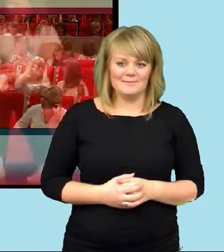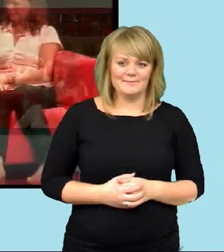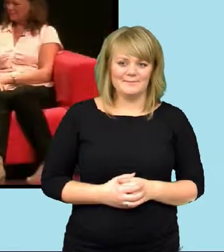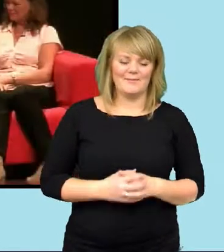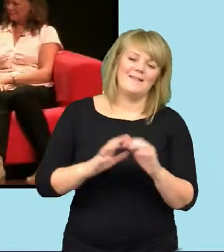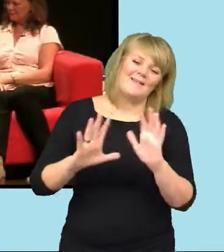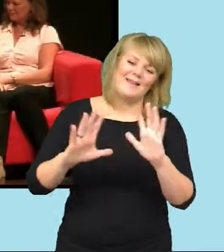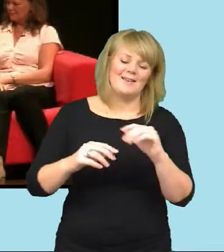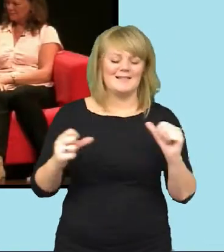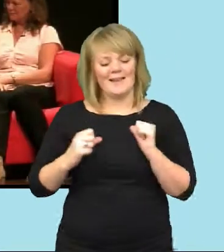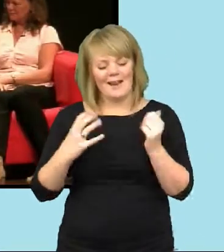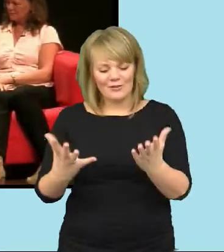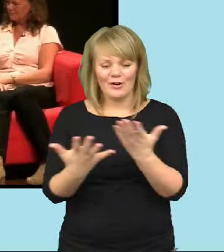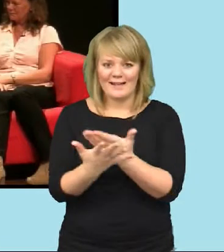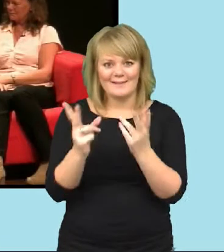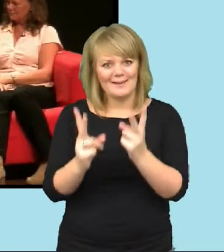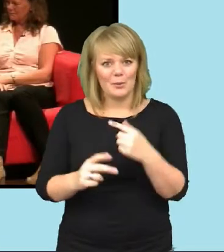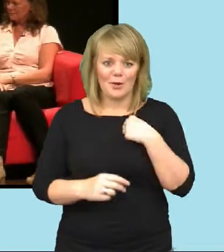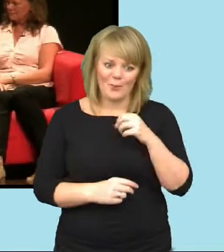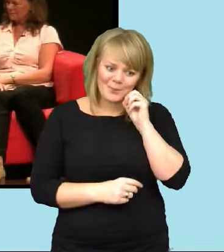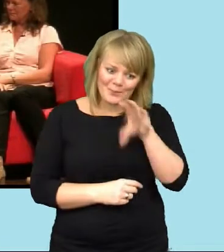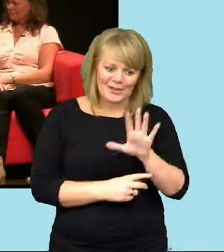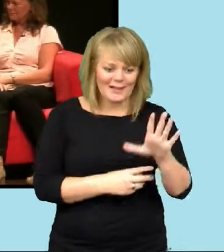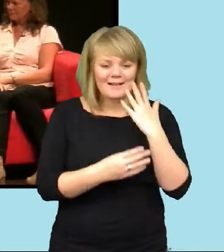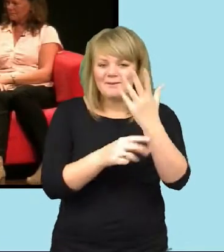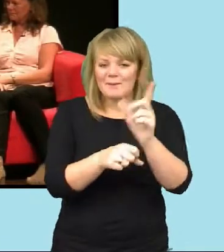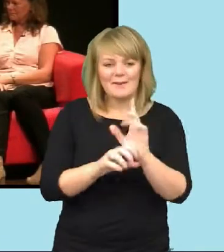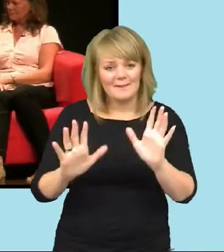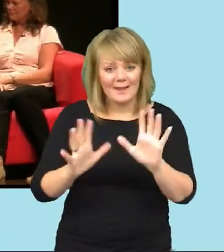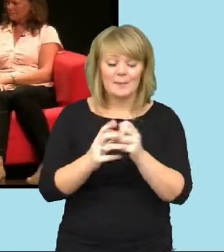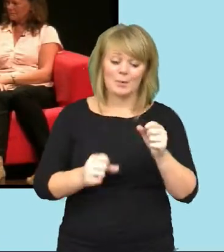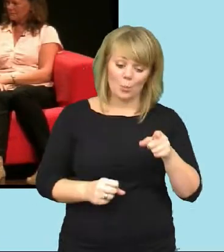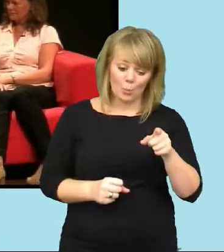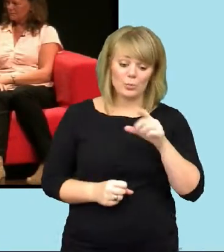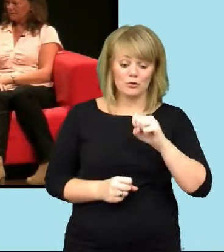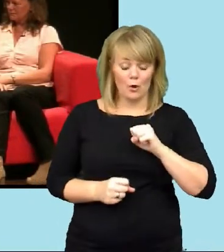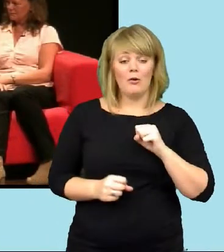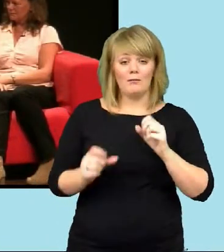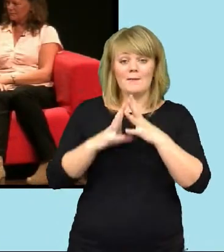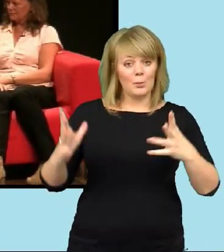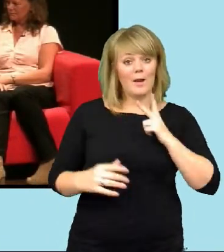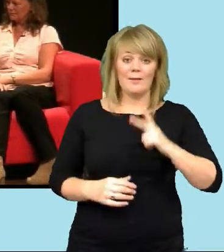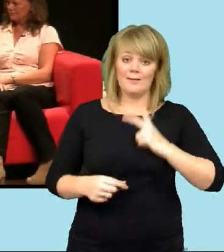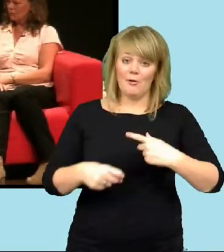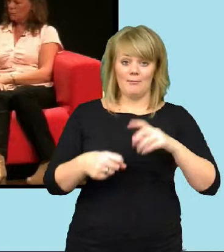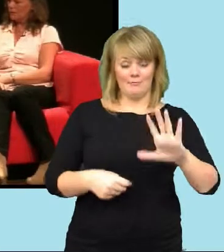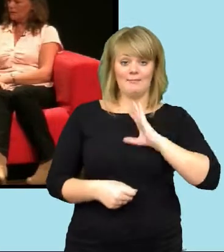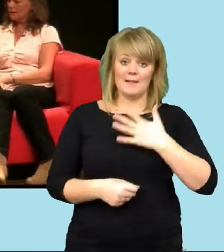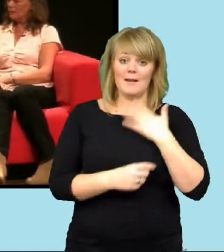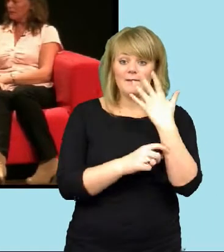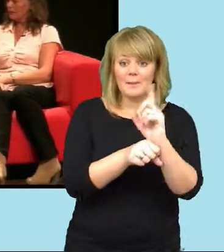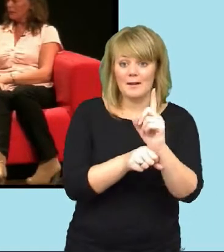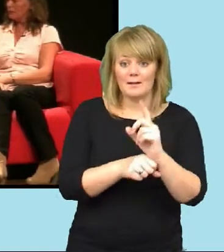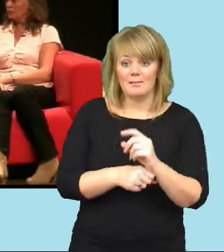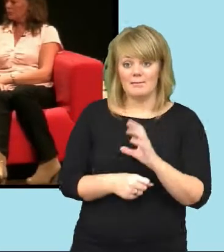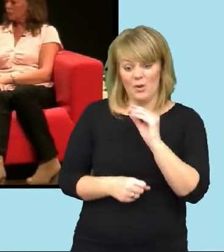Nej, jag skiter ju givetvis inte i hennes framtid, men hon tar ett väldigt stort ansvar för sin framtid själv. Men hon är ju så pass